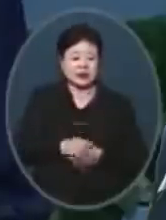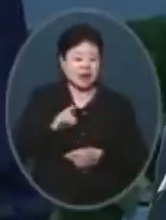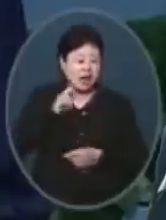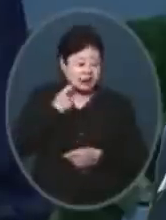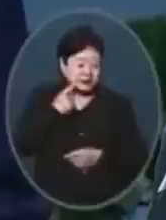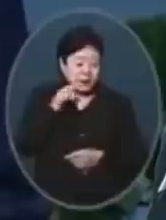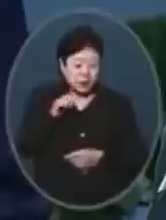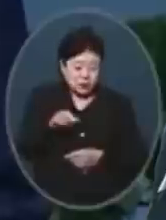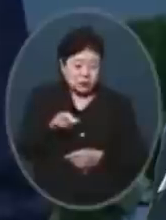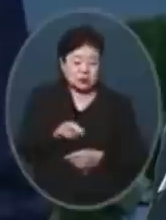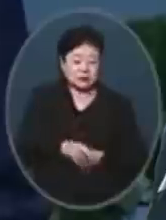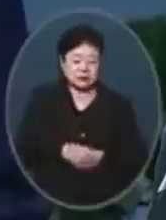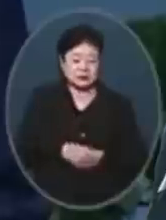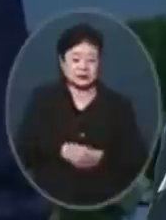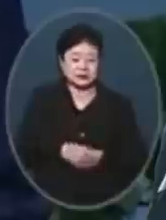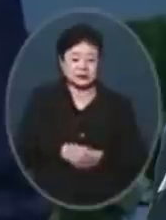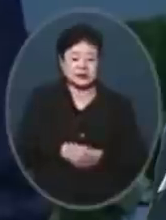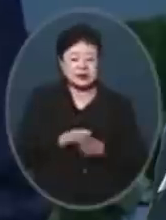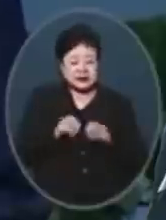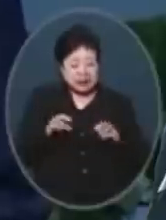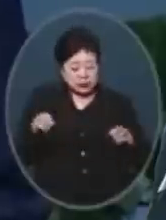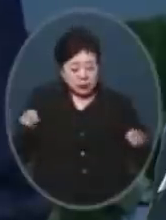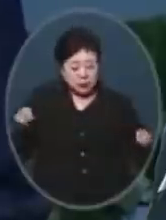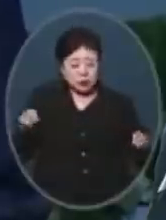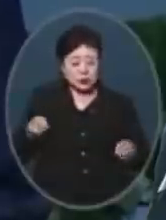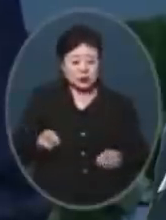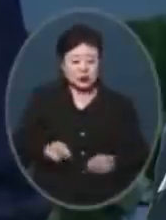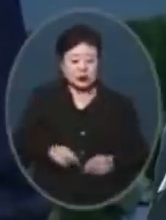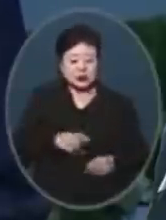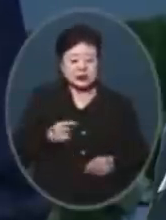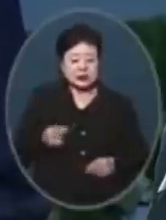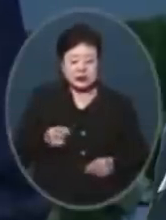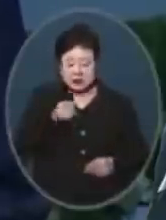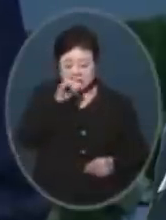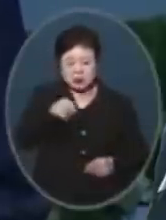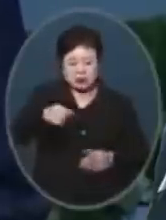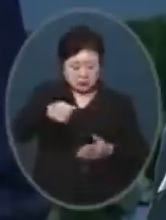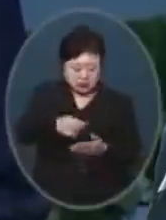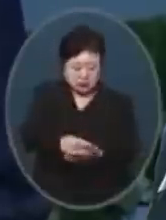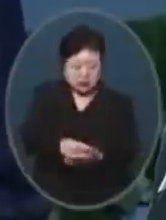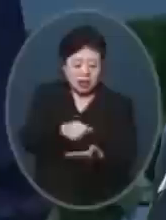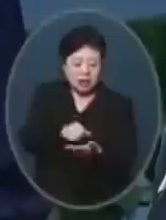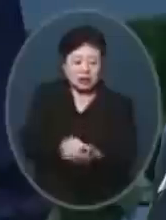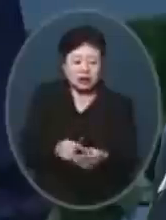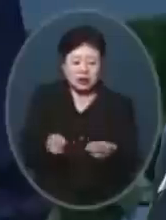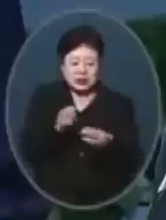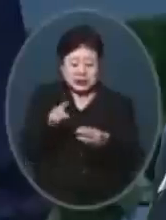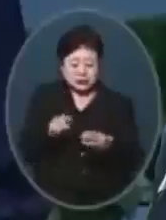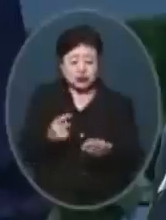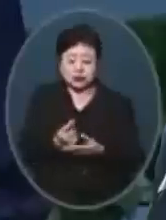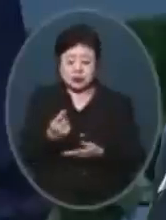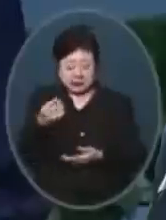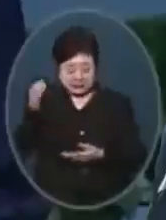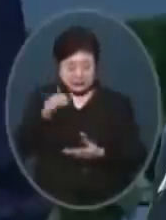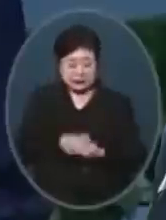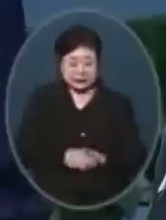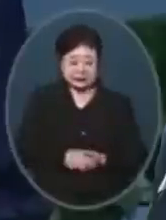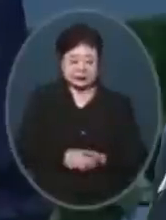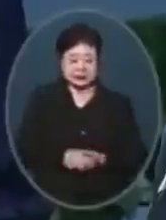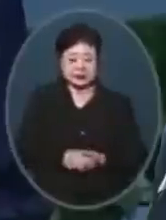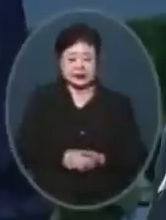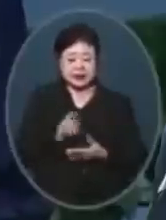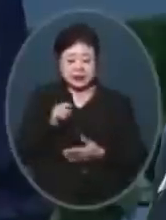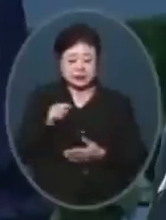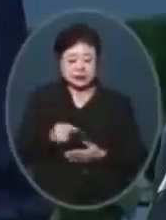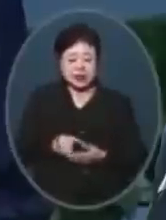아름다운 땅에 자기 있을 곳을 결정하고 삼촌을 떠났습니다. 삼촌을